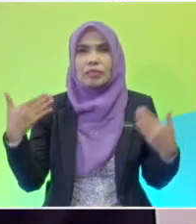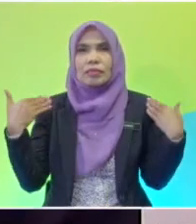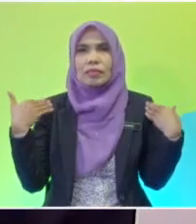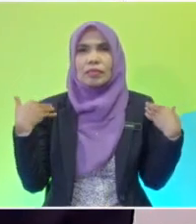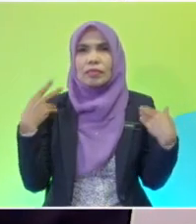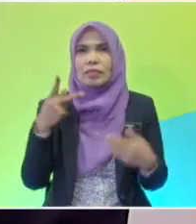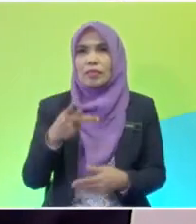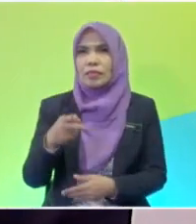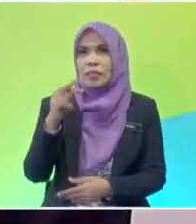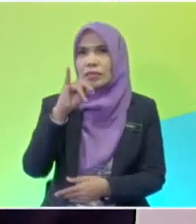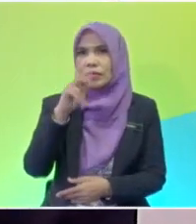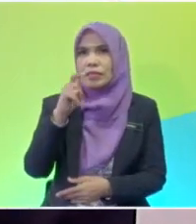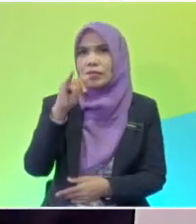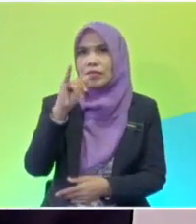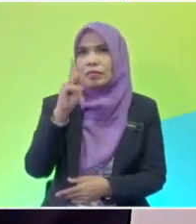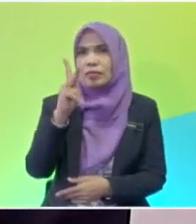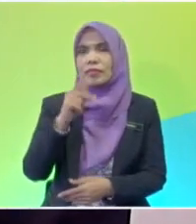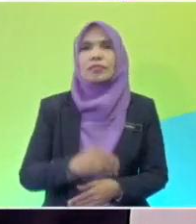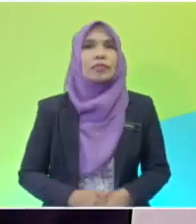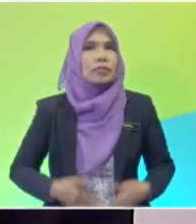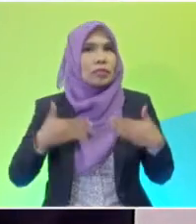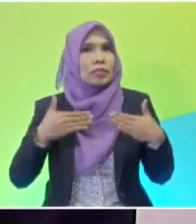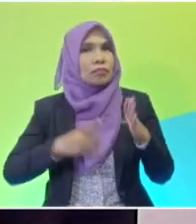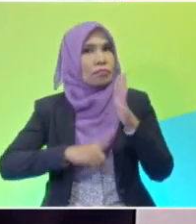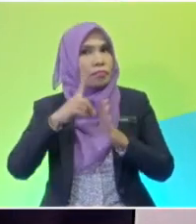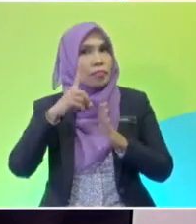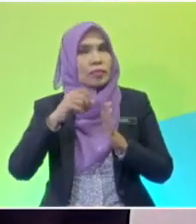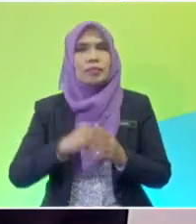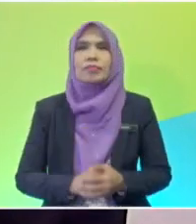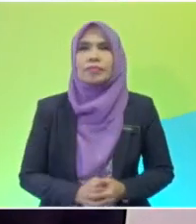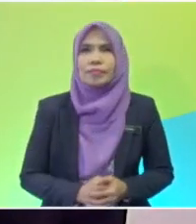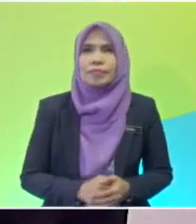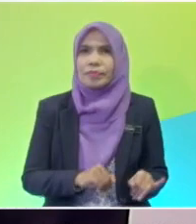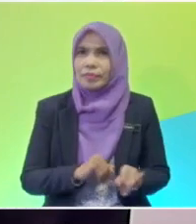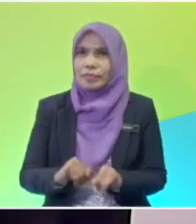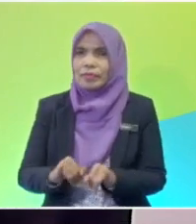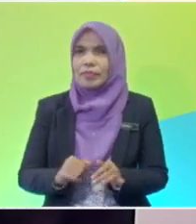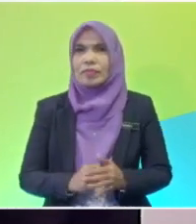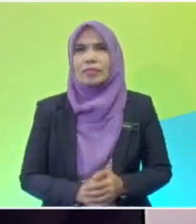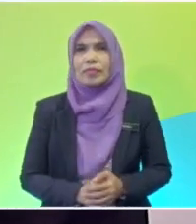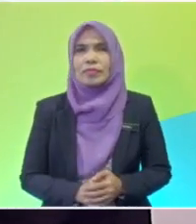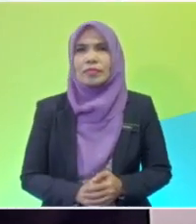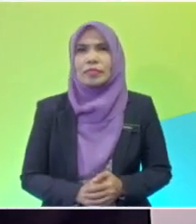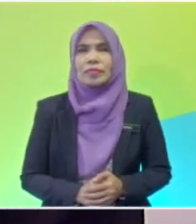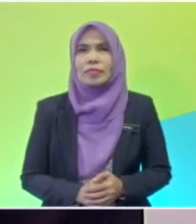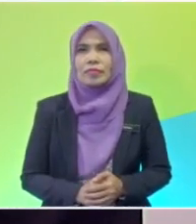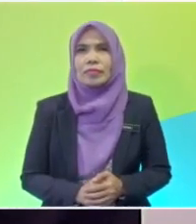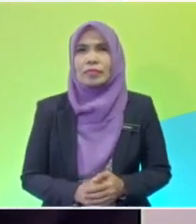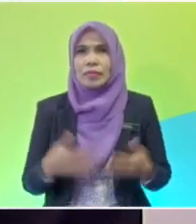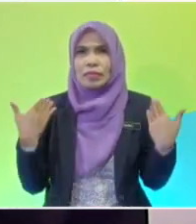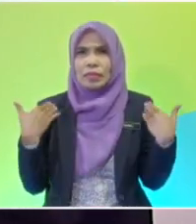yang paling utama dan murid-muri jika anda mempunyai kita katakan simbol-sintesis